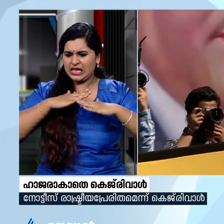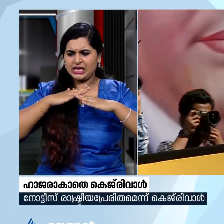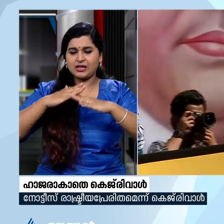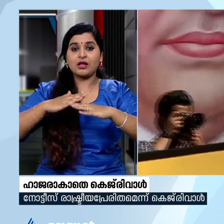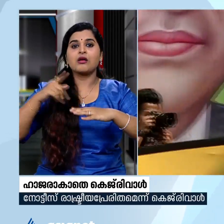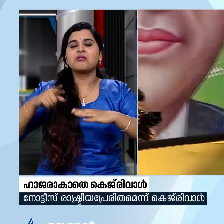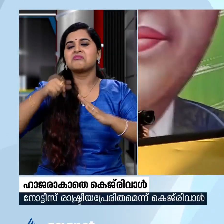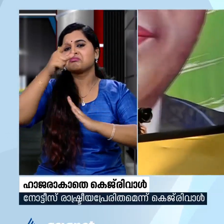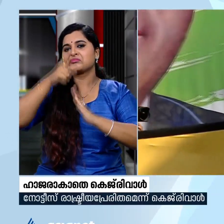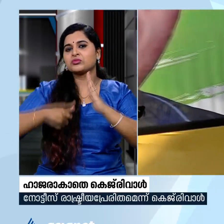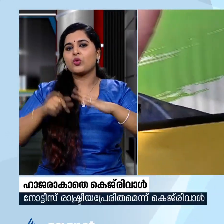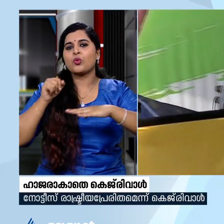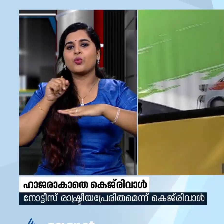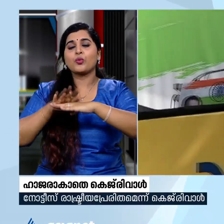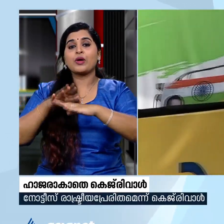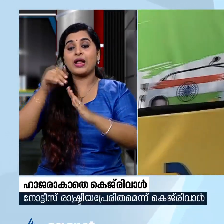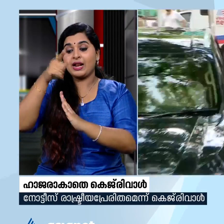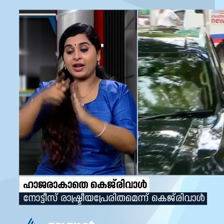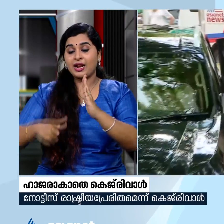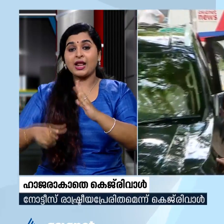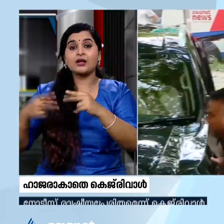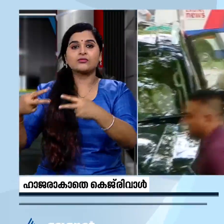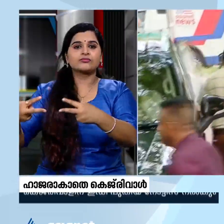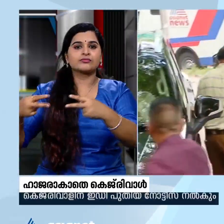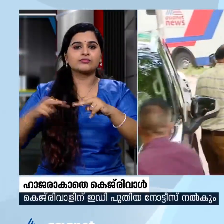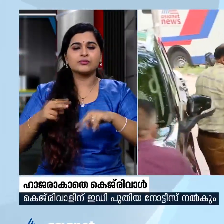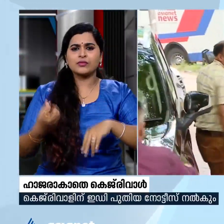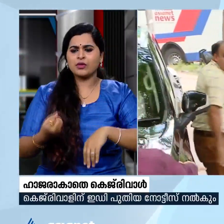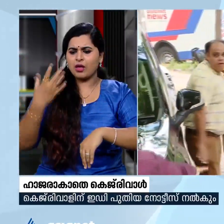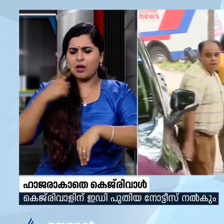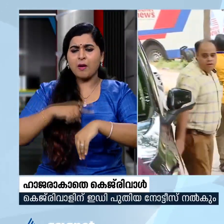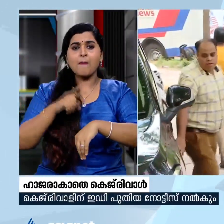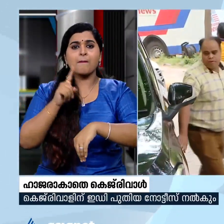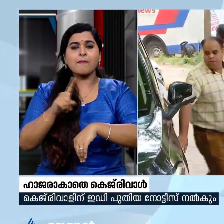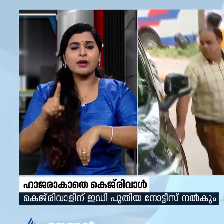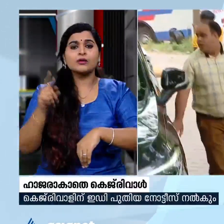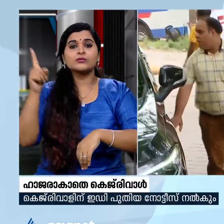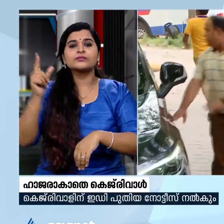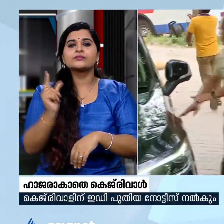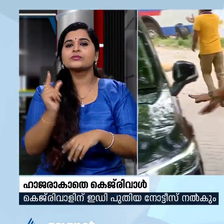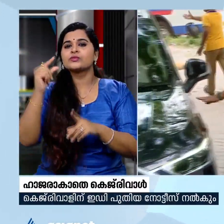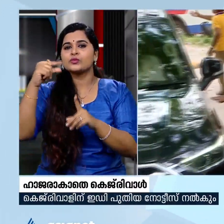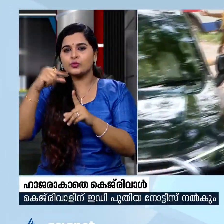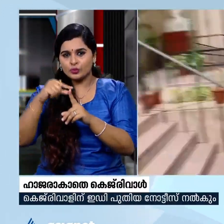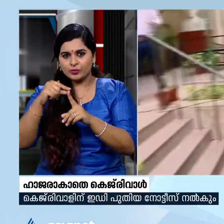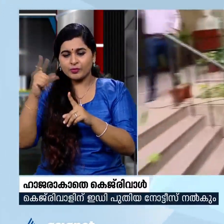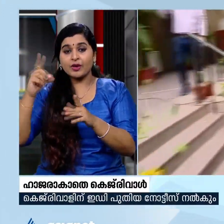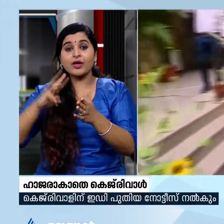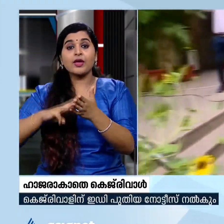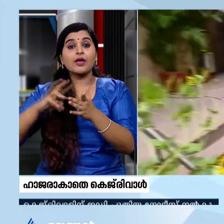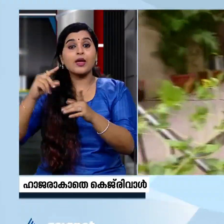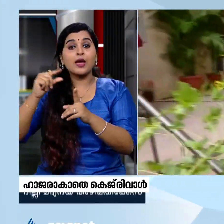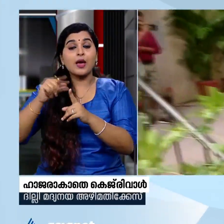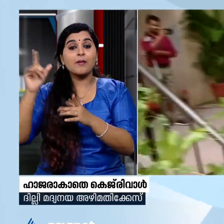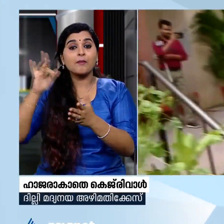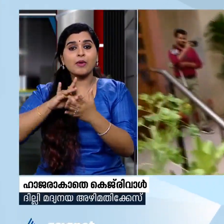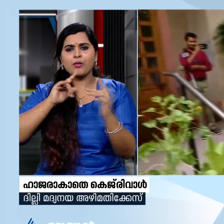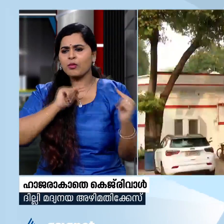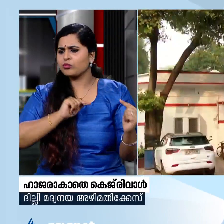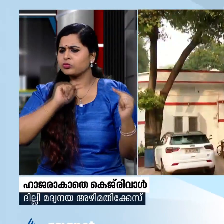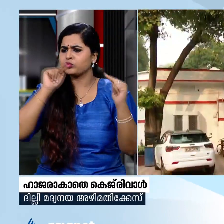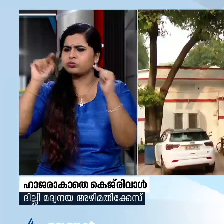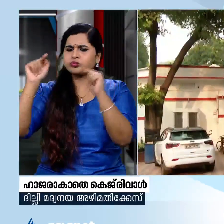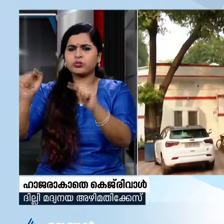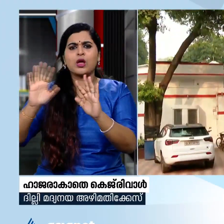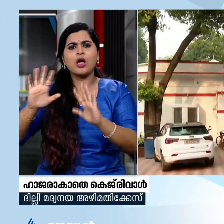അരവിന്ദ് കെജ്രിവാൾ മറുപടി കത്തിൽ ആരോപിച്ചു. 11 മണിയോടെ UPയിലും മധ്യപ്രദേശിലുമായി മുൻ നിശ്ചയിച്ച പരിപാടികൾക്കായി കെജ്രിവാൾ ദില്ലിയിൽ നിന്ന് പോയി.